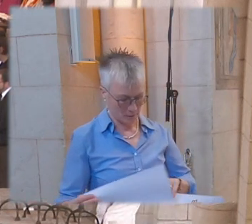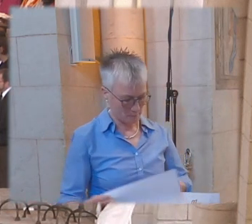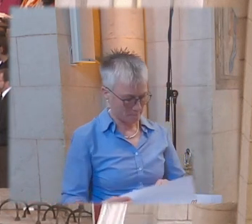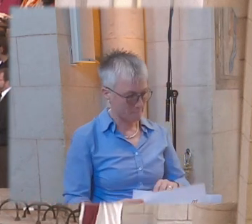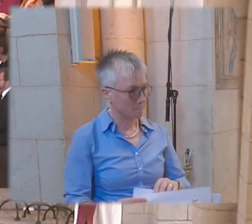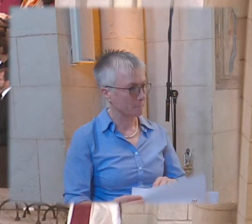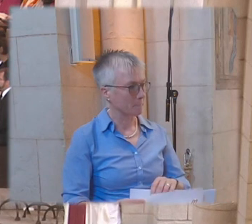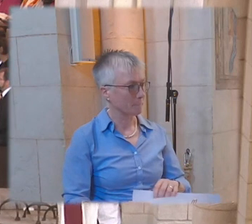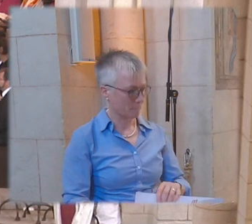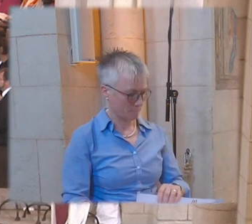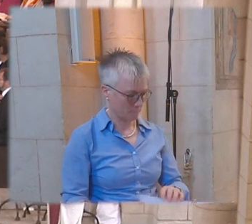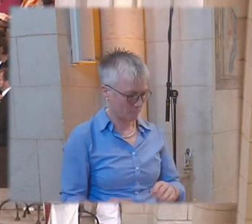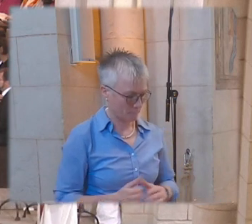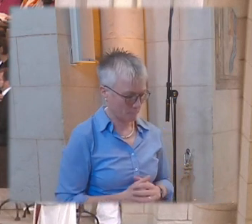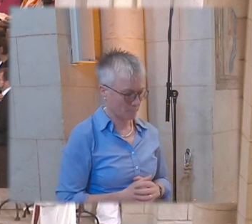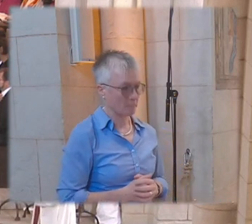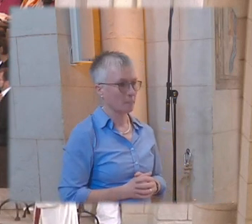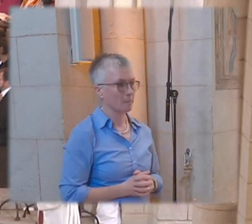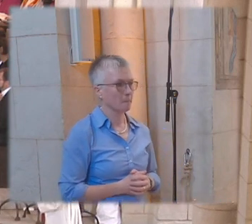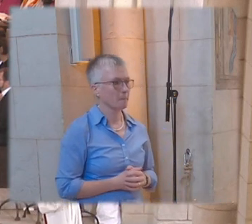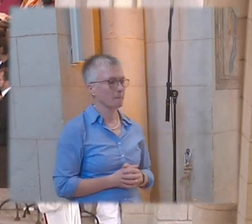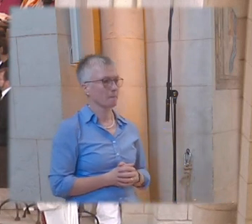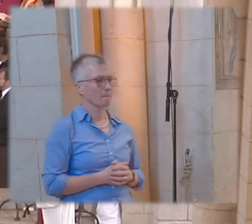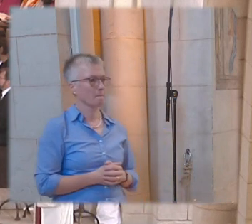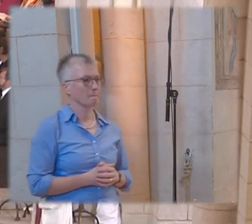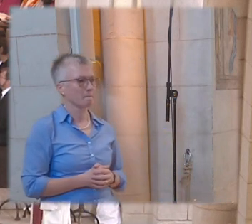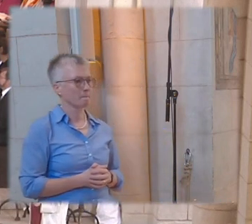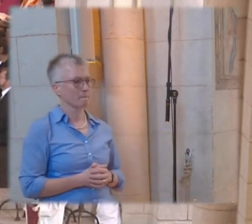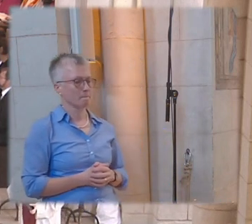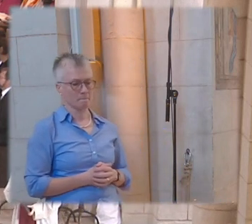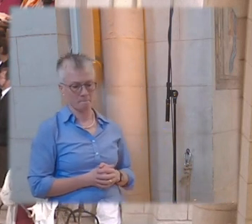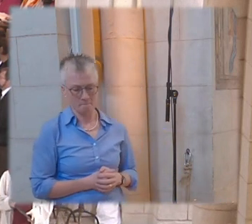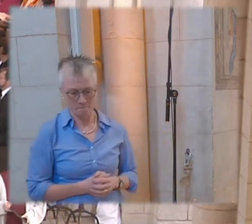Der Antwortpsalm im Gotteslob 517.